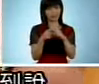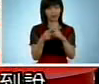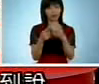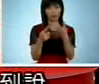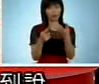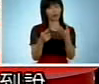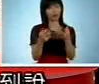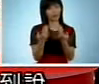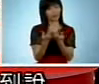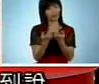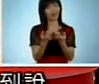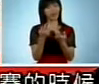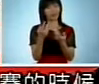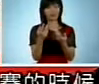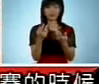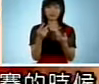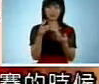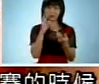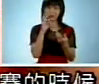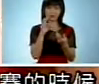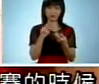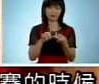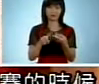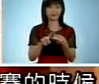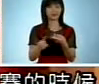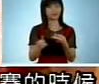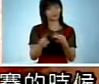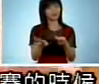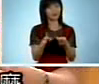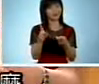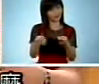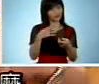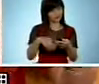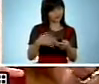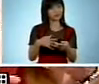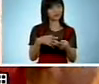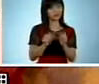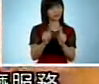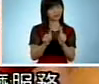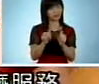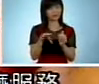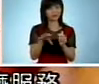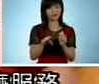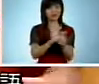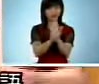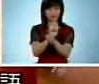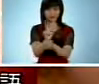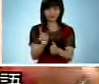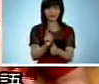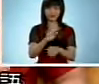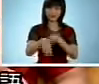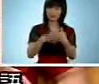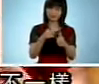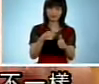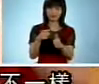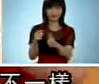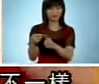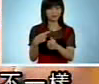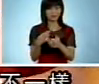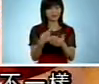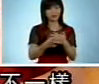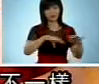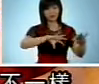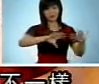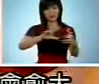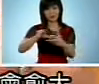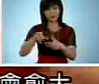事， 对， 所以你要做到说让大家知道你比赛的时候你要做什么，你在哪里，你要提供什么服务，还要教手语，然后每一国